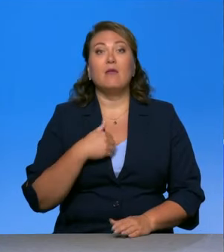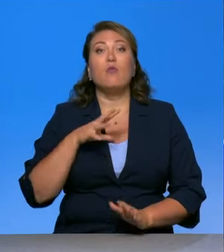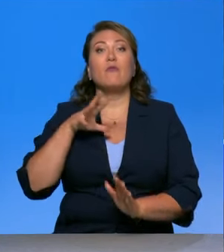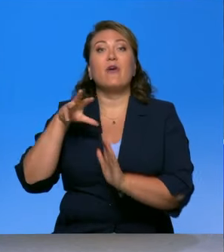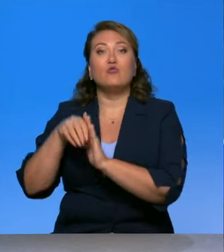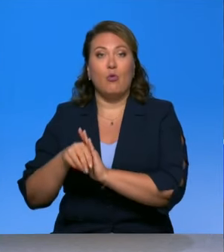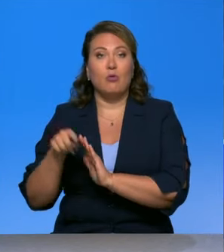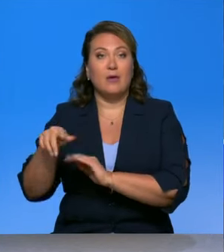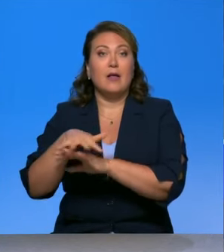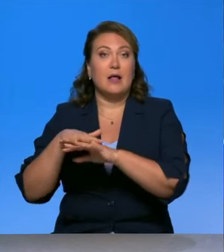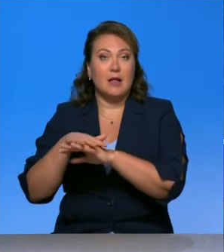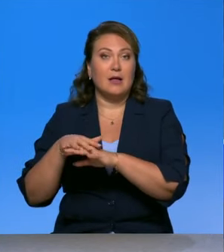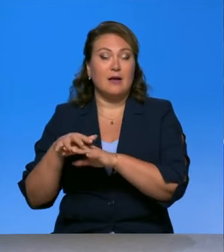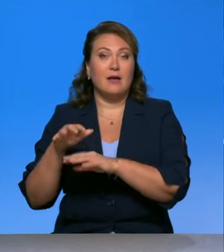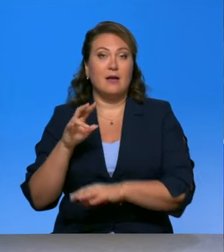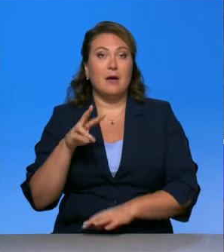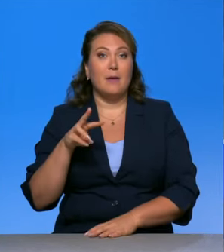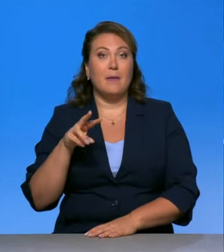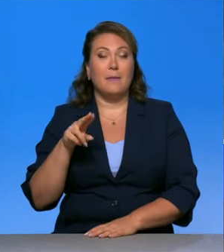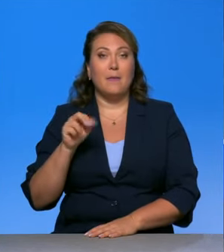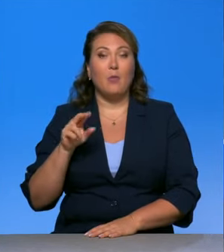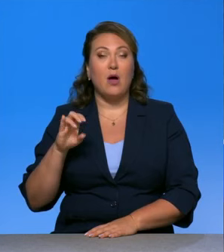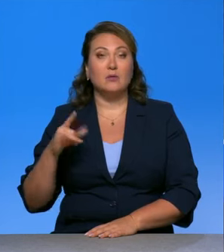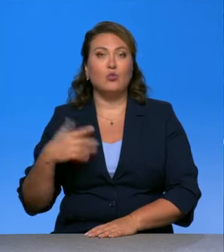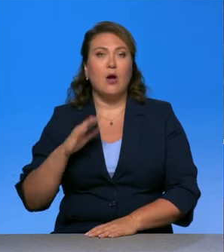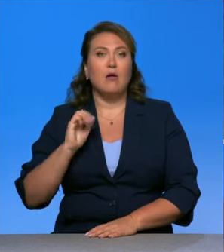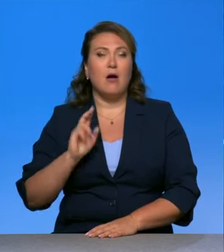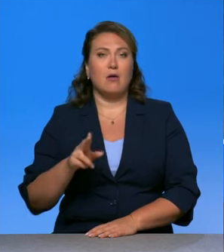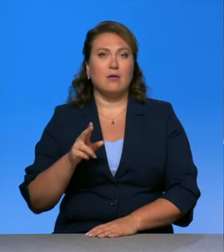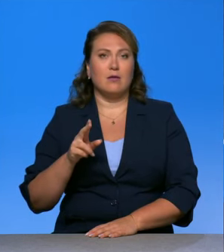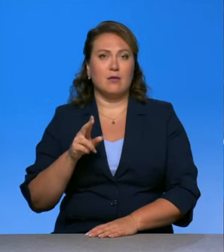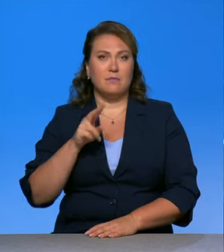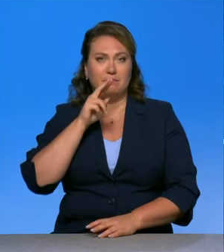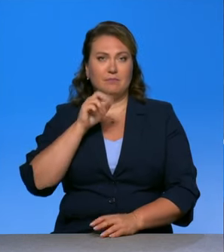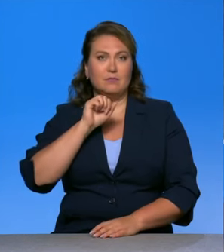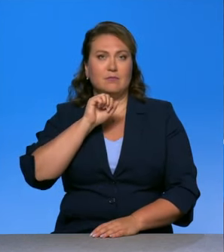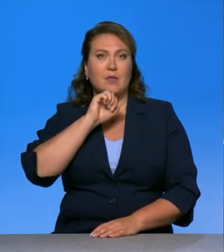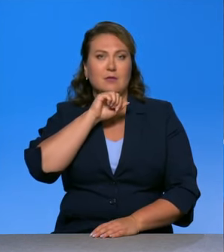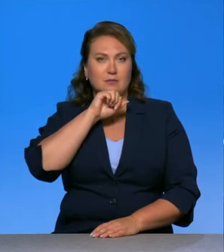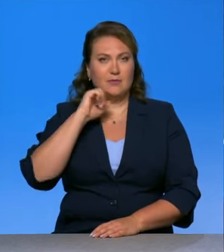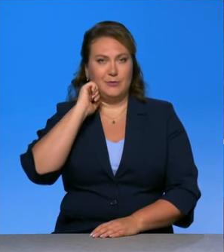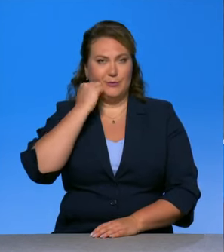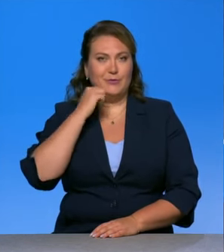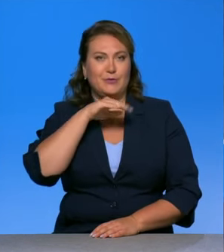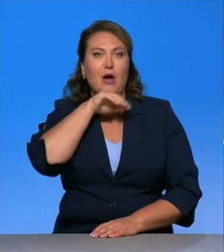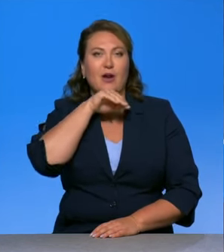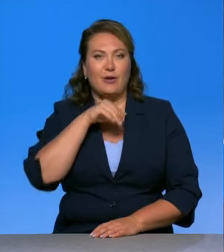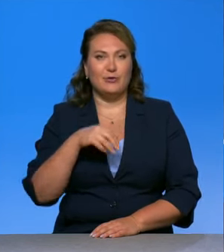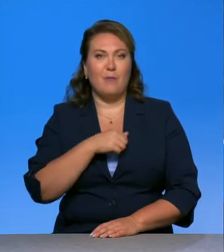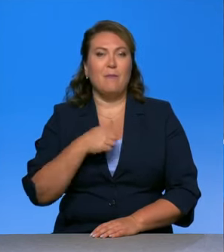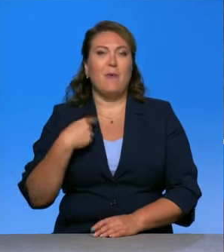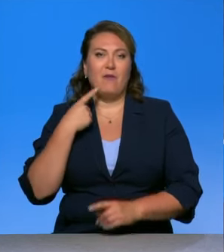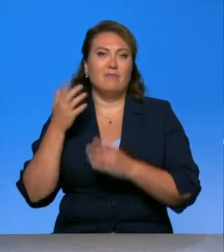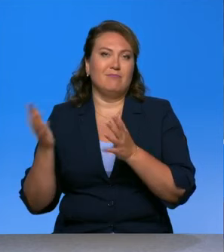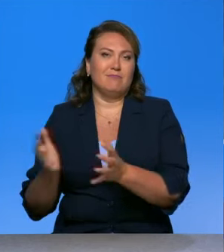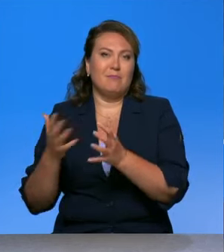как в статус старейшины. И это действительно в большей степени, я уже говорю, мои папуасы, моя семья в этом